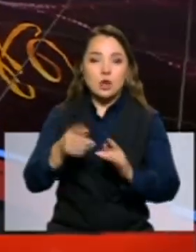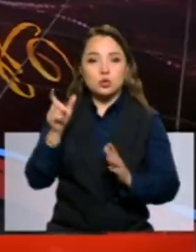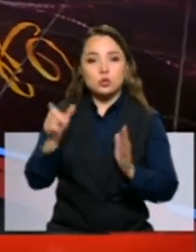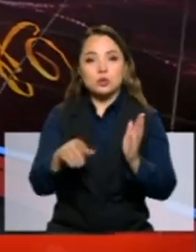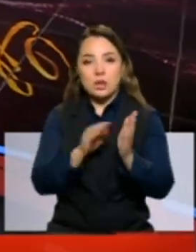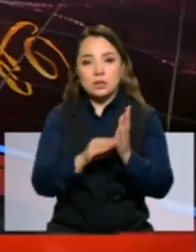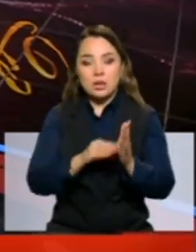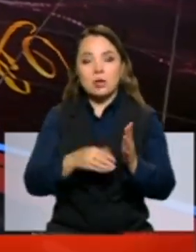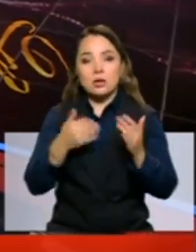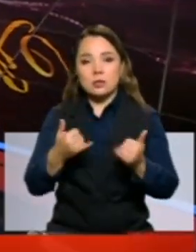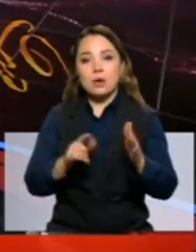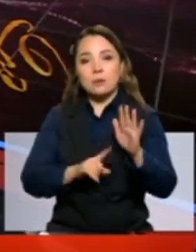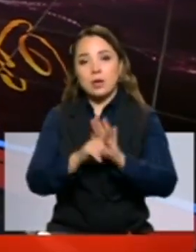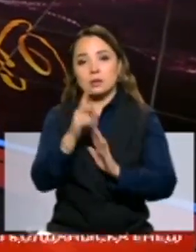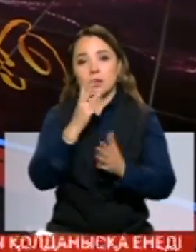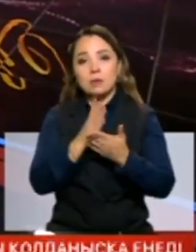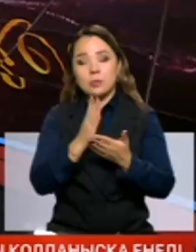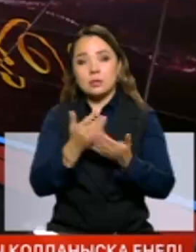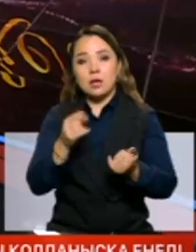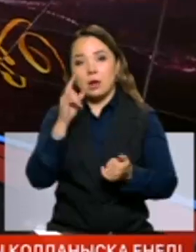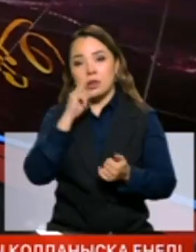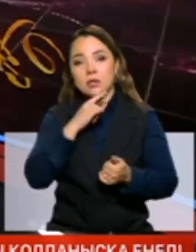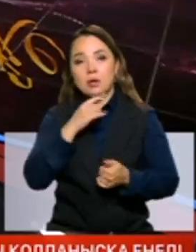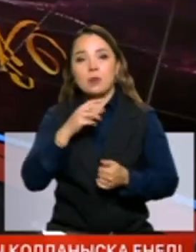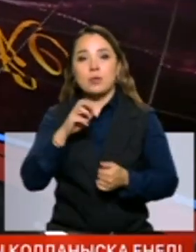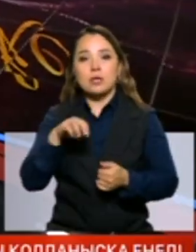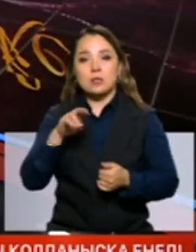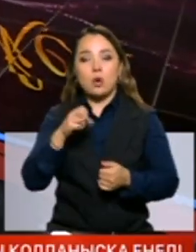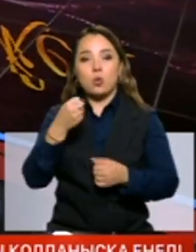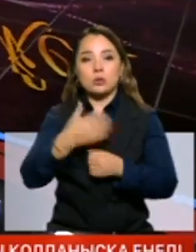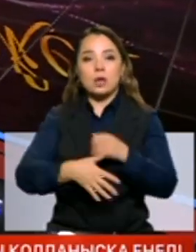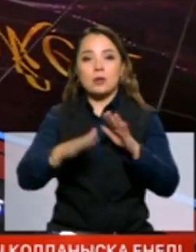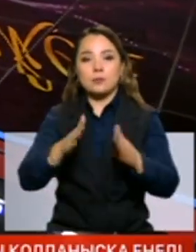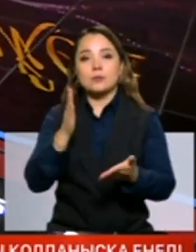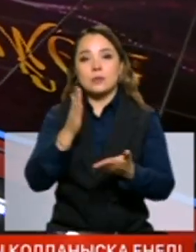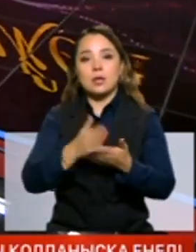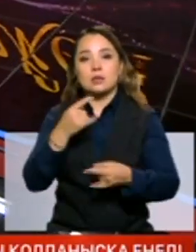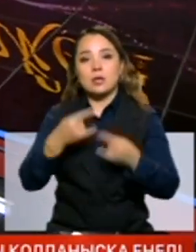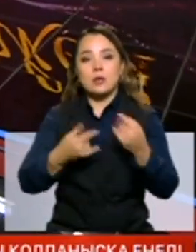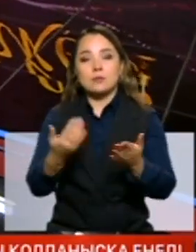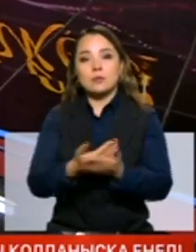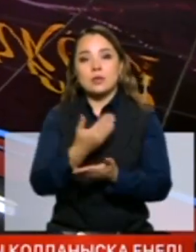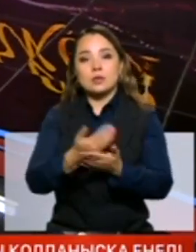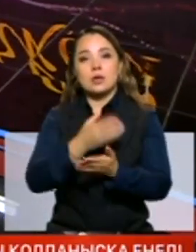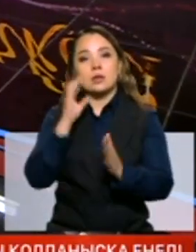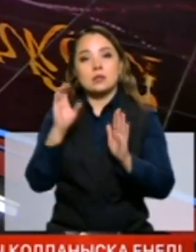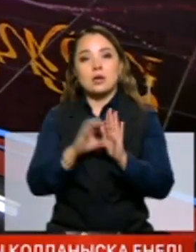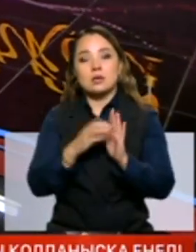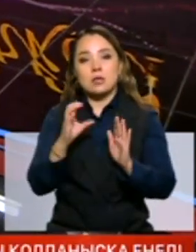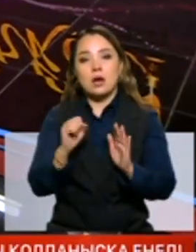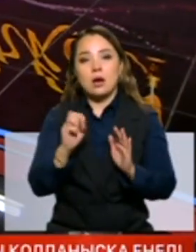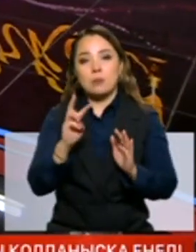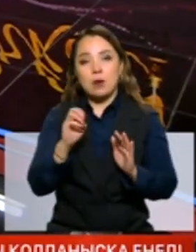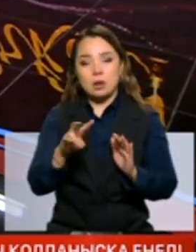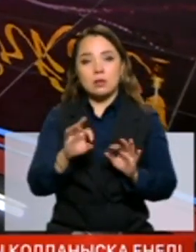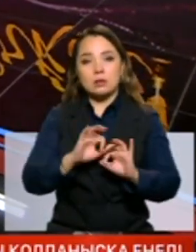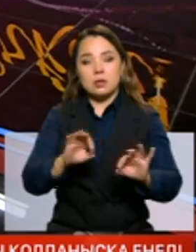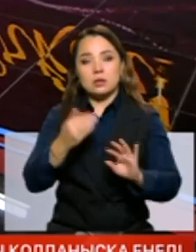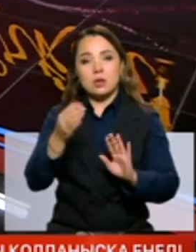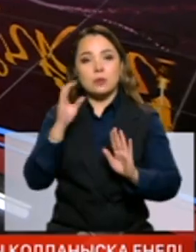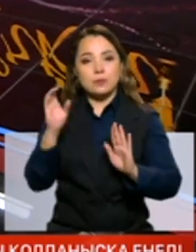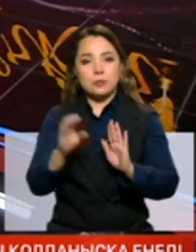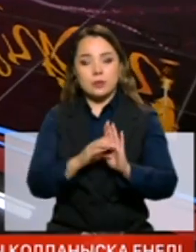дода қазір басталды. Қазмедиа орталығынан тікелей байланысқа шығуға әріптесім Самал Қабышева дайын. Самал, қайырлы күн, сіз